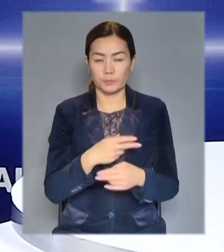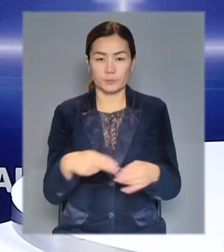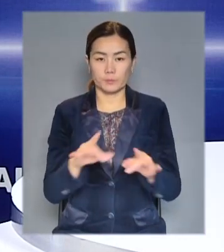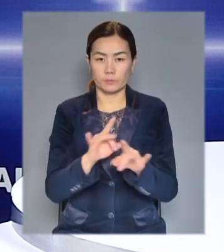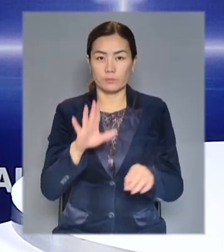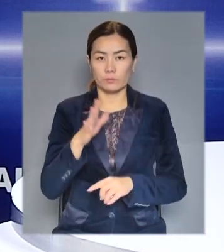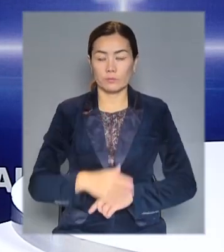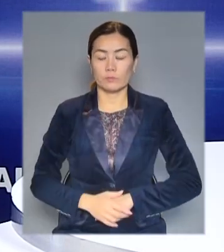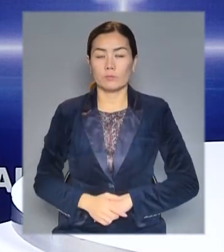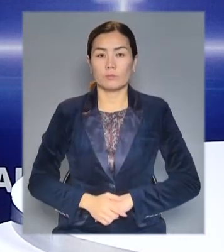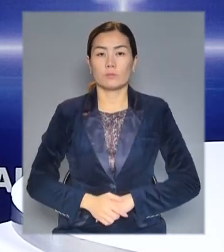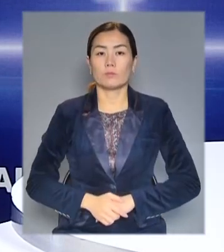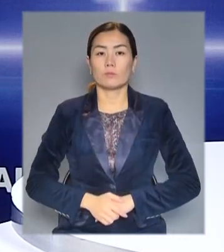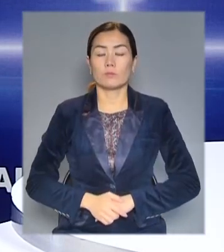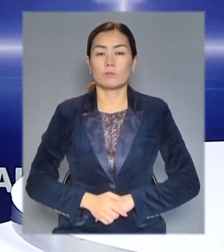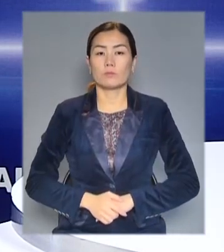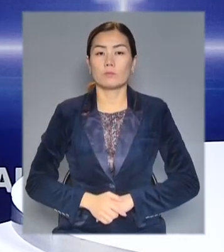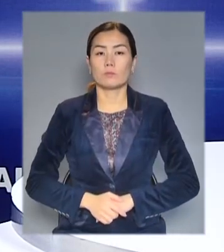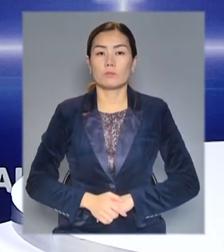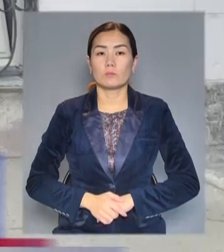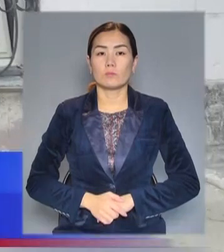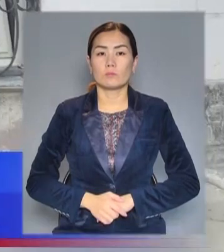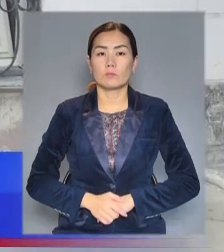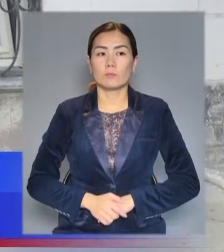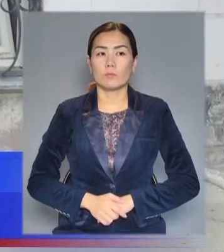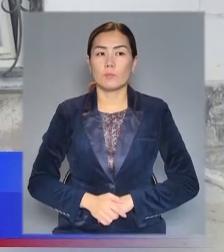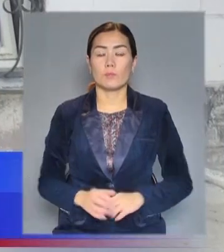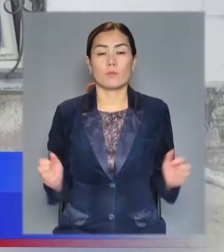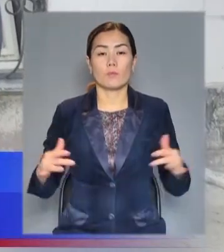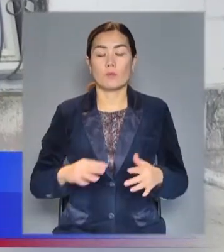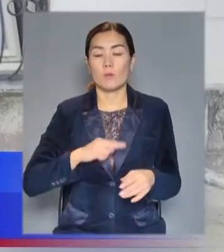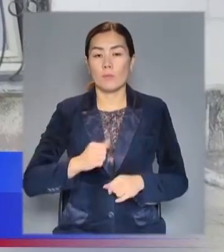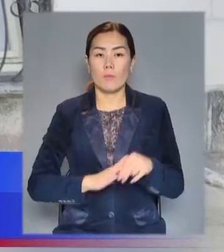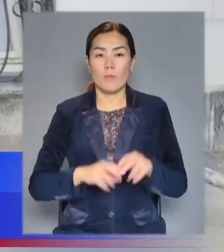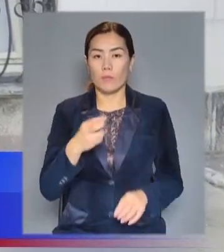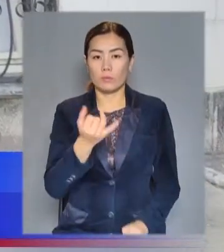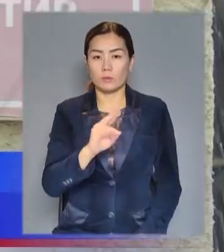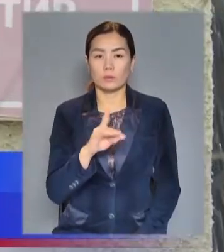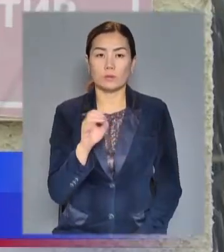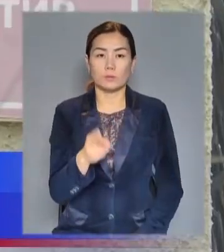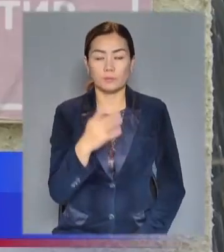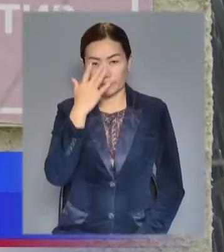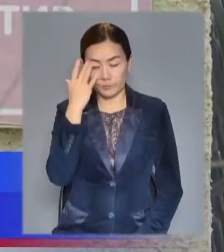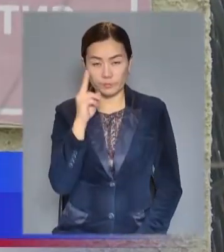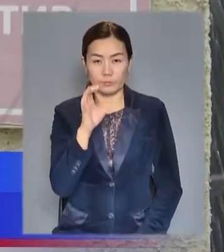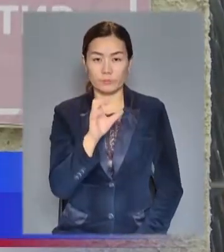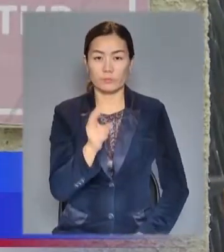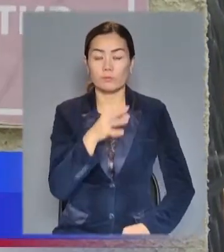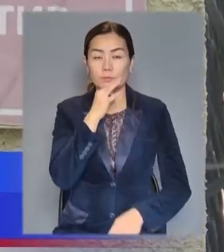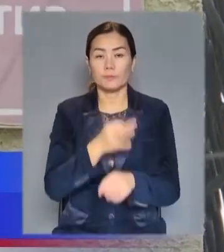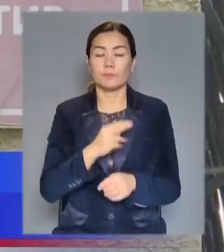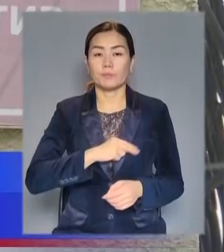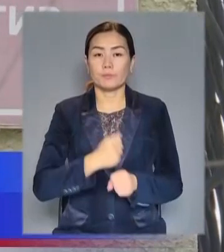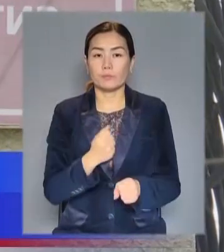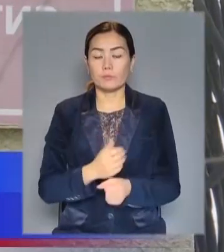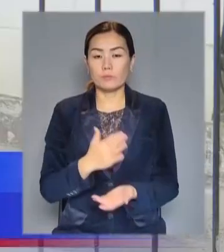Тақырыпты Гауһар Нұрлыбекқызы тарқатады. Алатанмен жиналған бұл жұмысшылар Байтерек алаңы аталатын пәтер иелер кооперативі